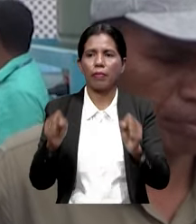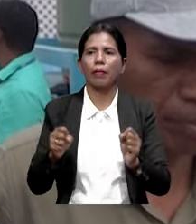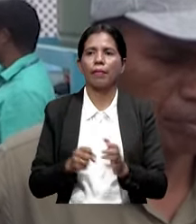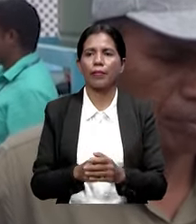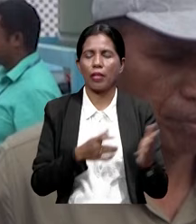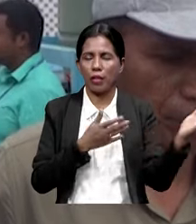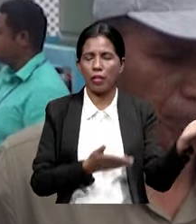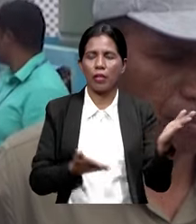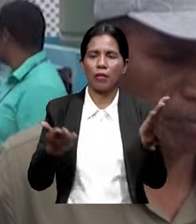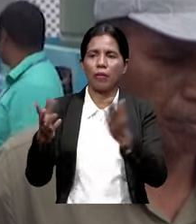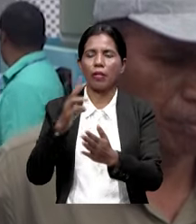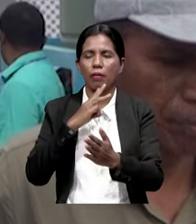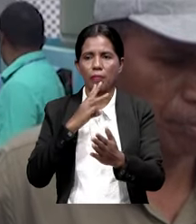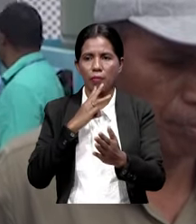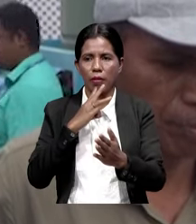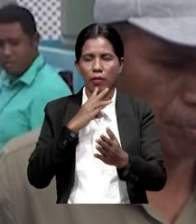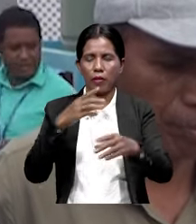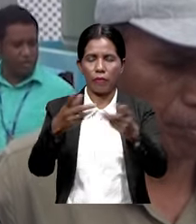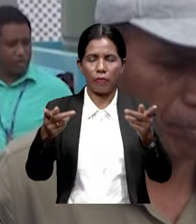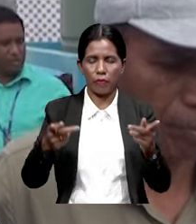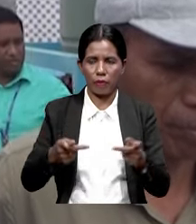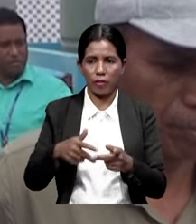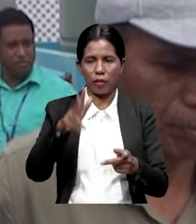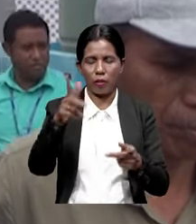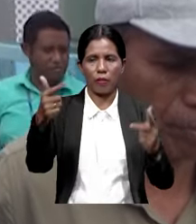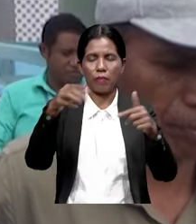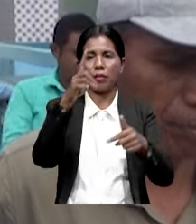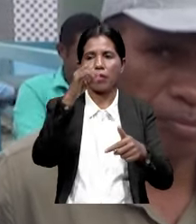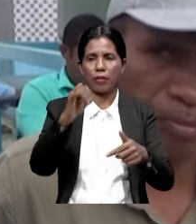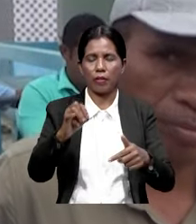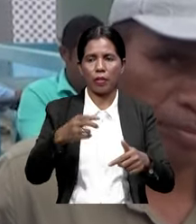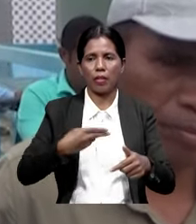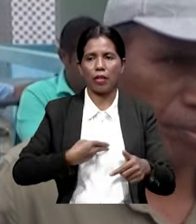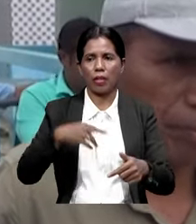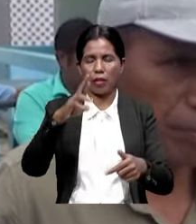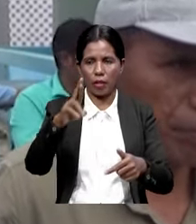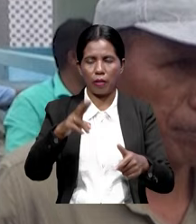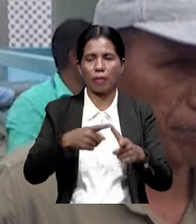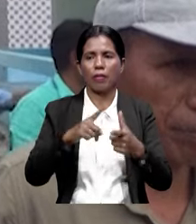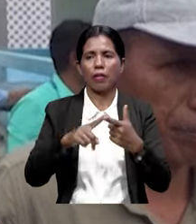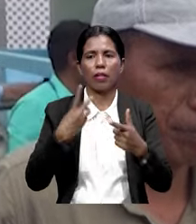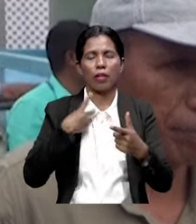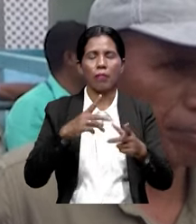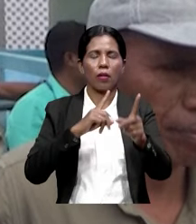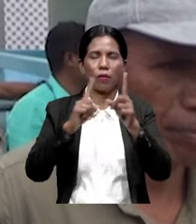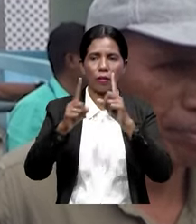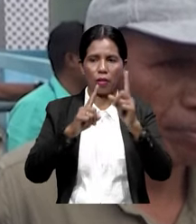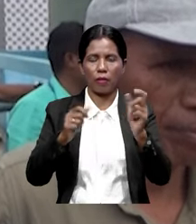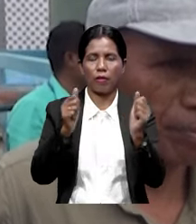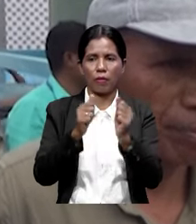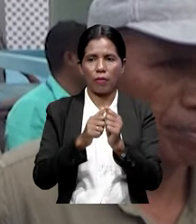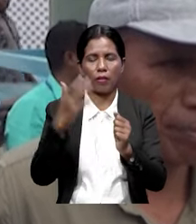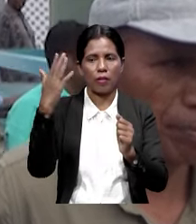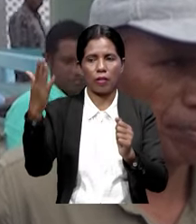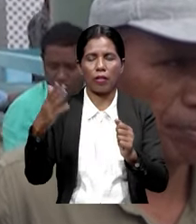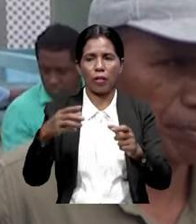luri be bai ponto tolu entrar a magia ma kia hera. Ma be hera mi confirmaron na kata ka i a